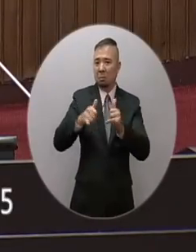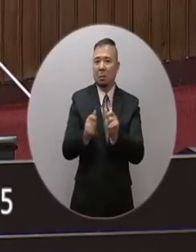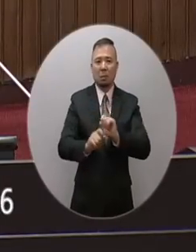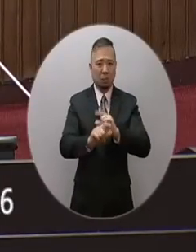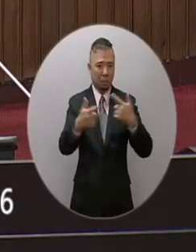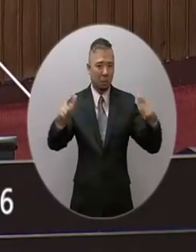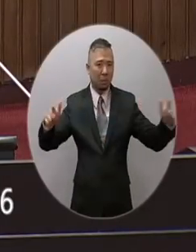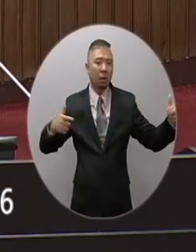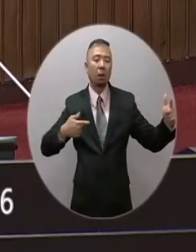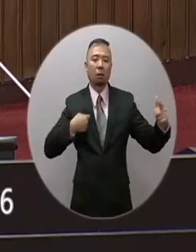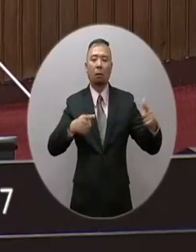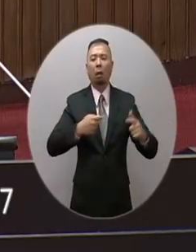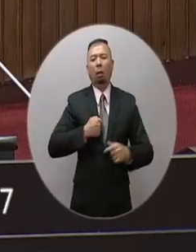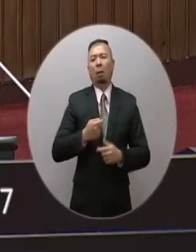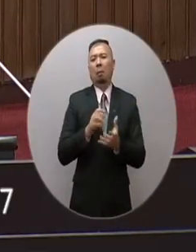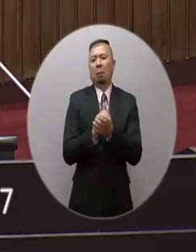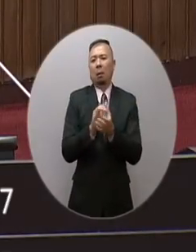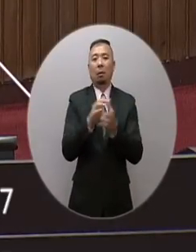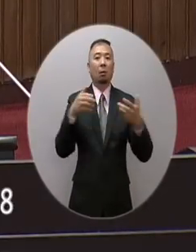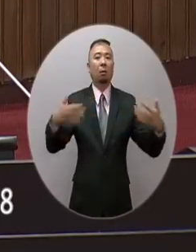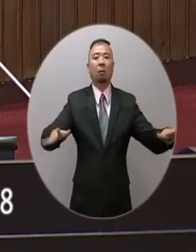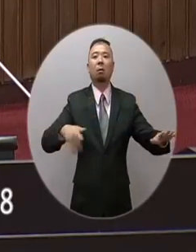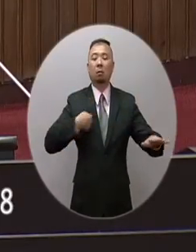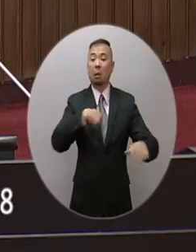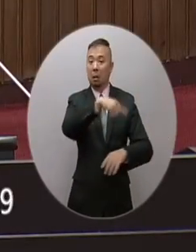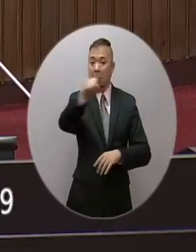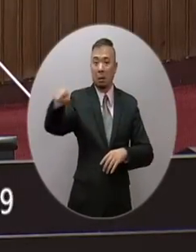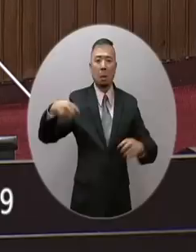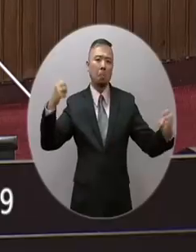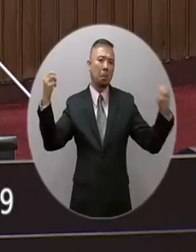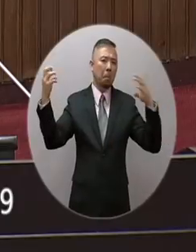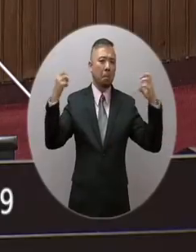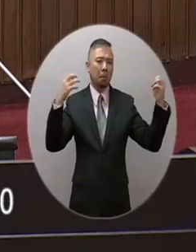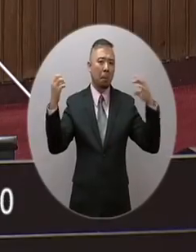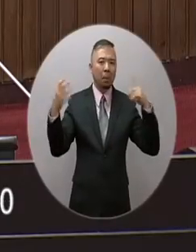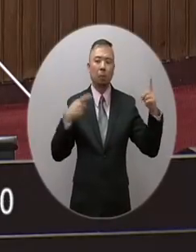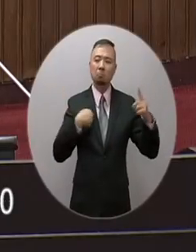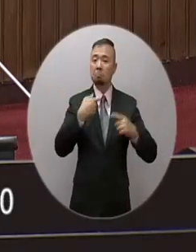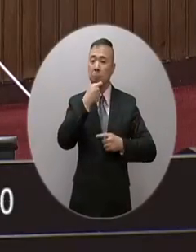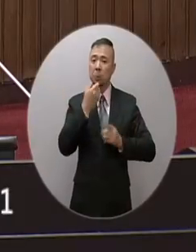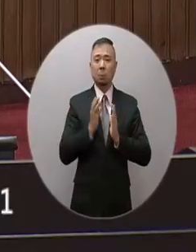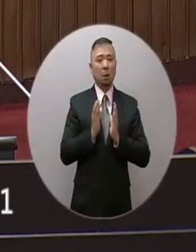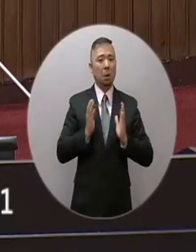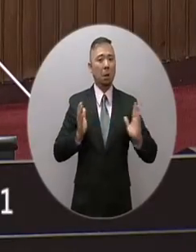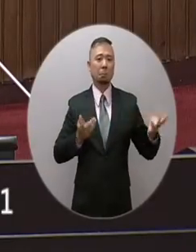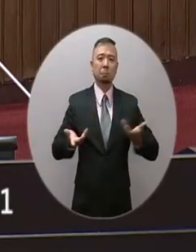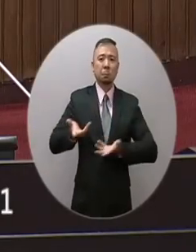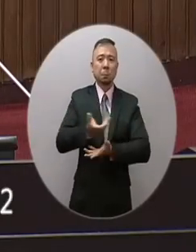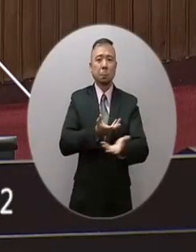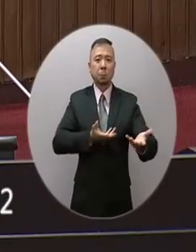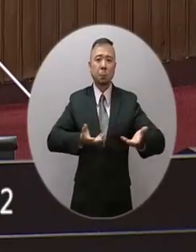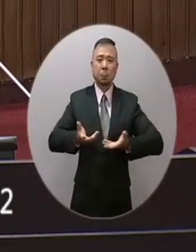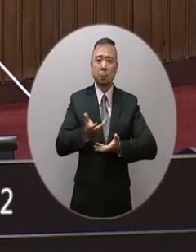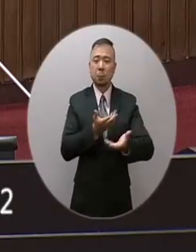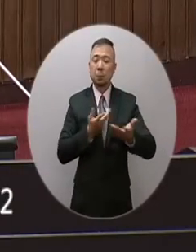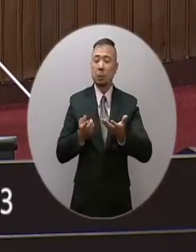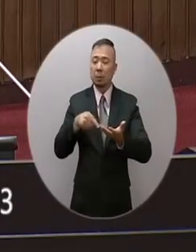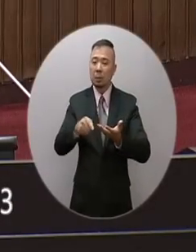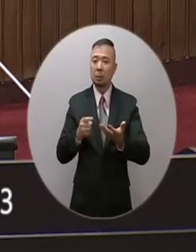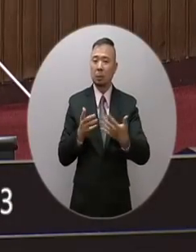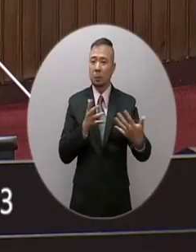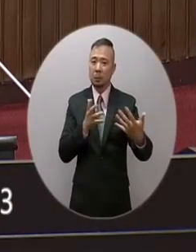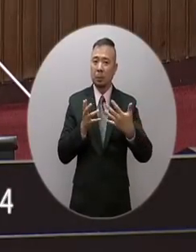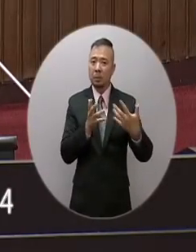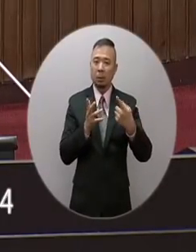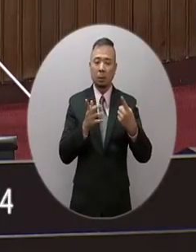都有金平的朋友，愿意与金平相互坦诚沟通意见。近年来，金平